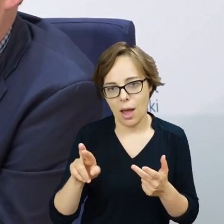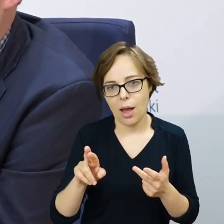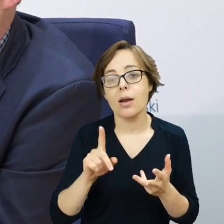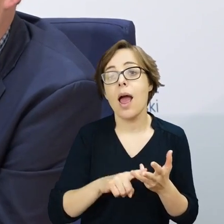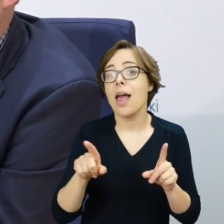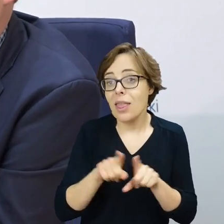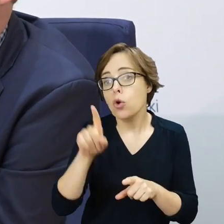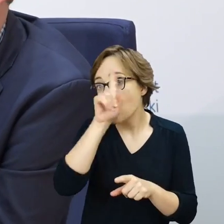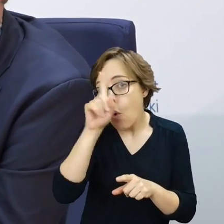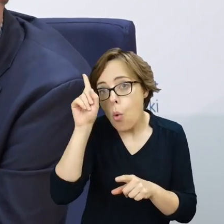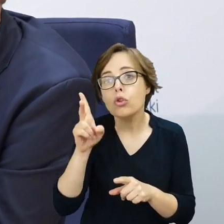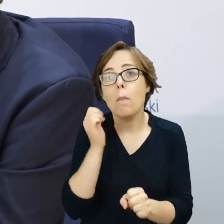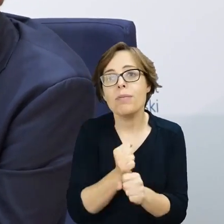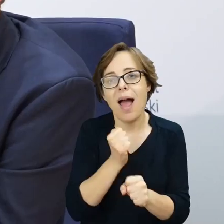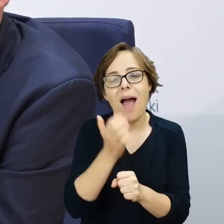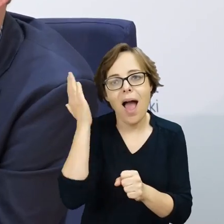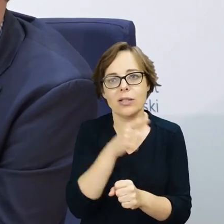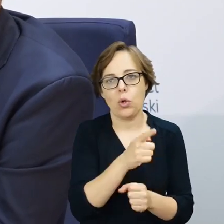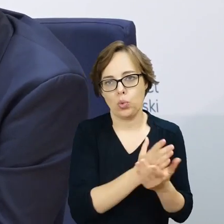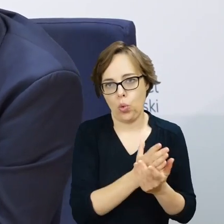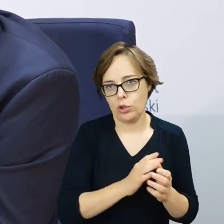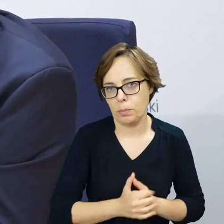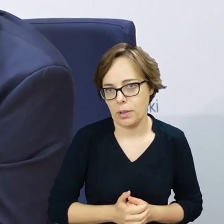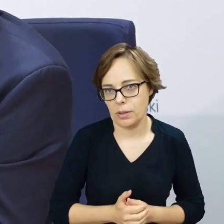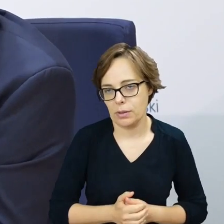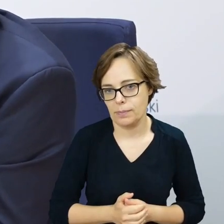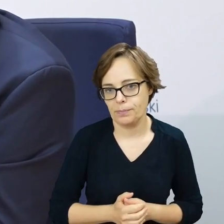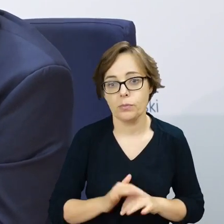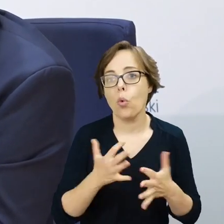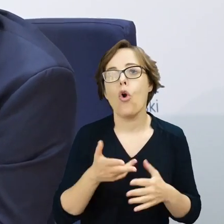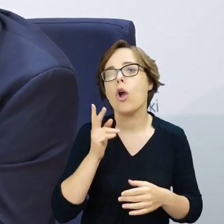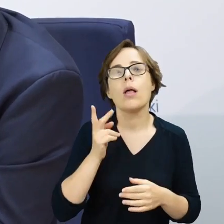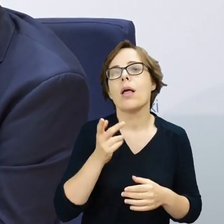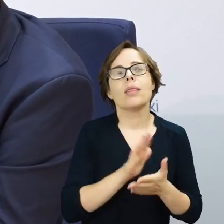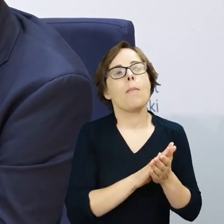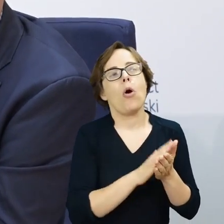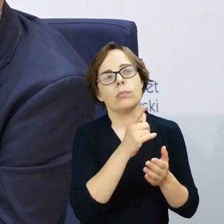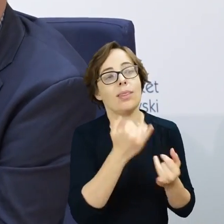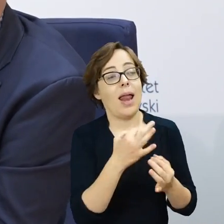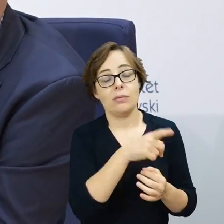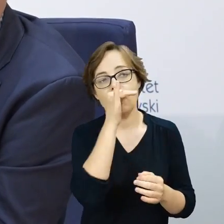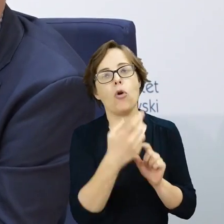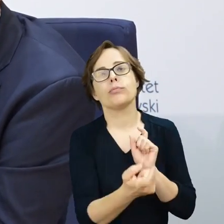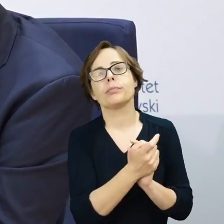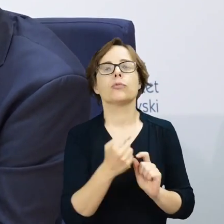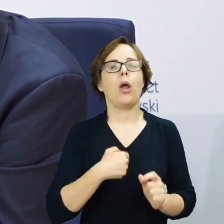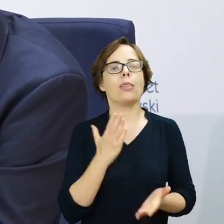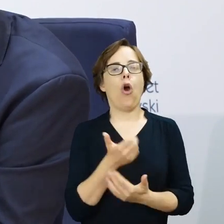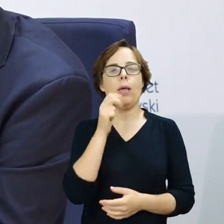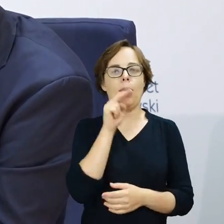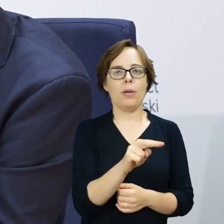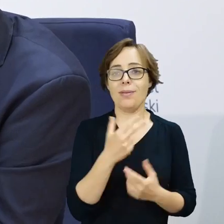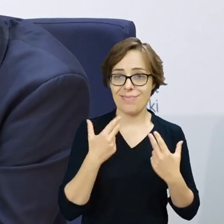służb. I jakby teraz nikt nam nie może powiedzieć, że to jest raport, który tylko uwzględnia jedną perspektywę. To jest